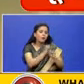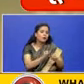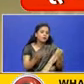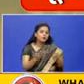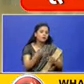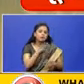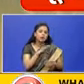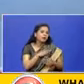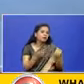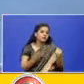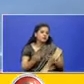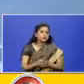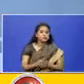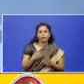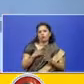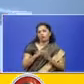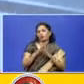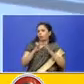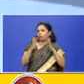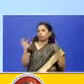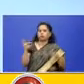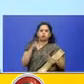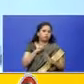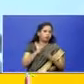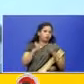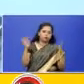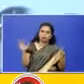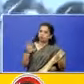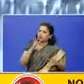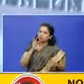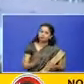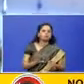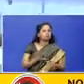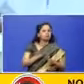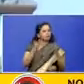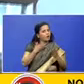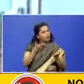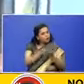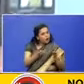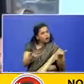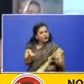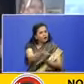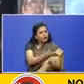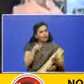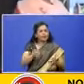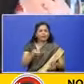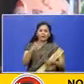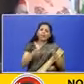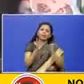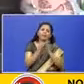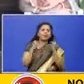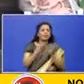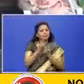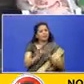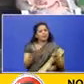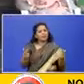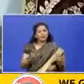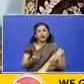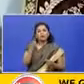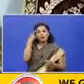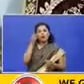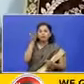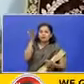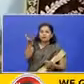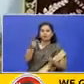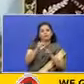क्या हुआ है? बहुत सर, फायदा तो फायदा ही फायदा हुआ है सर। हमारे गांव में तो रोज दिवाली मनाई जाती है आपकी वजह से।